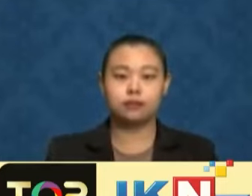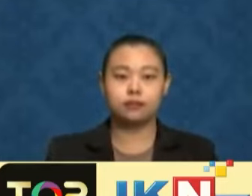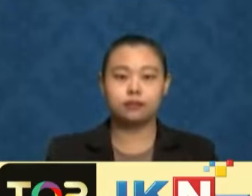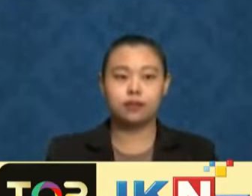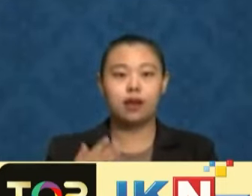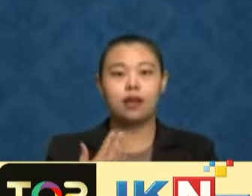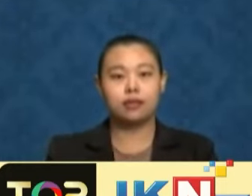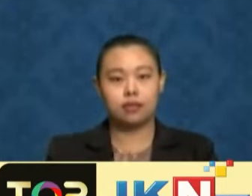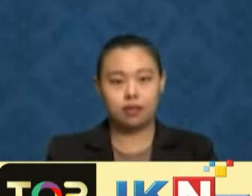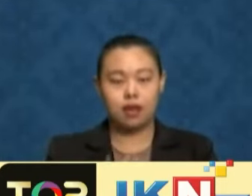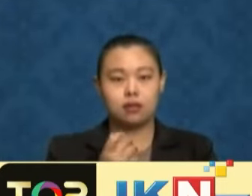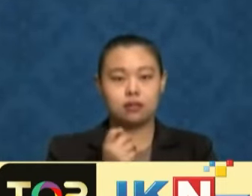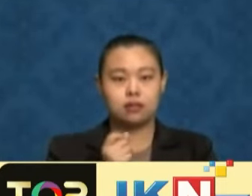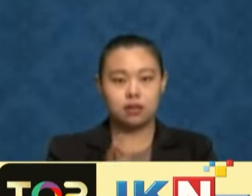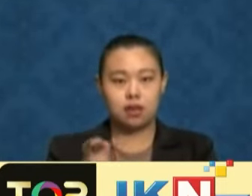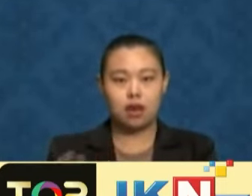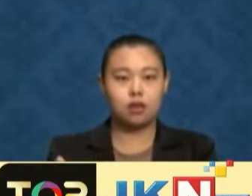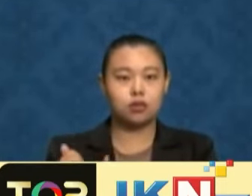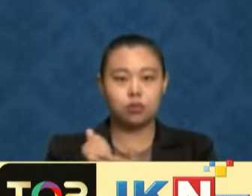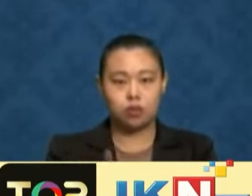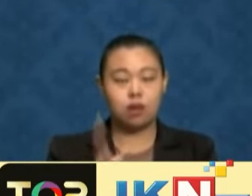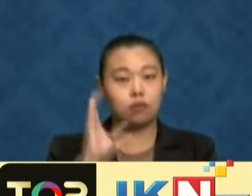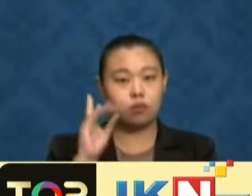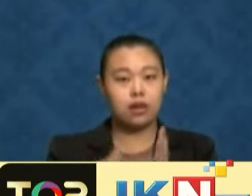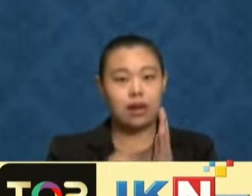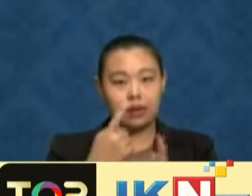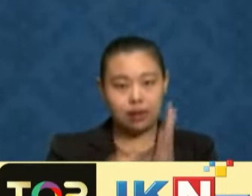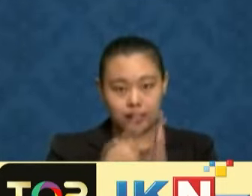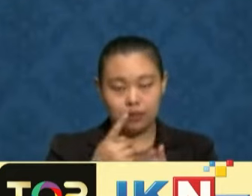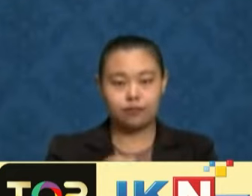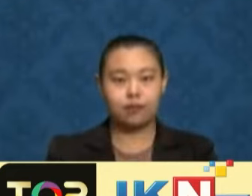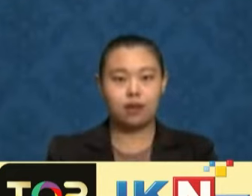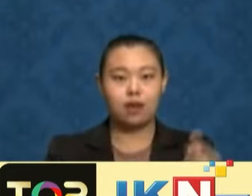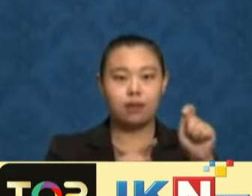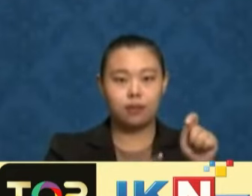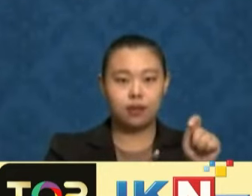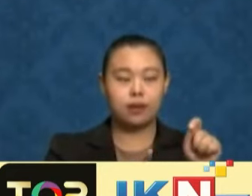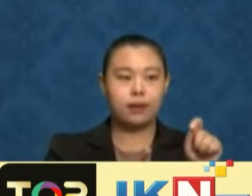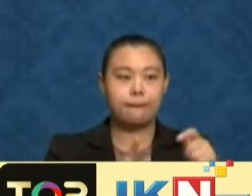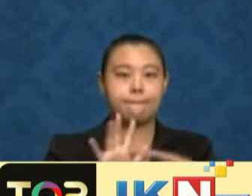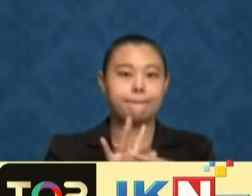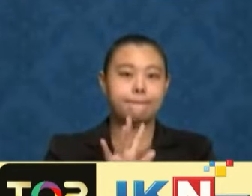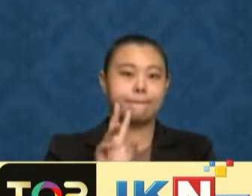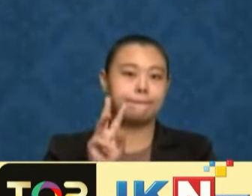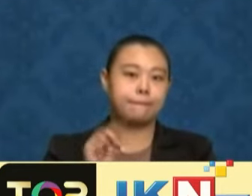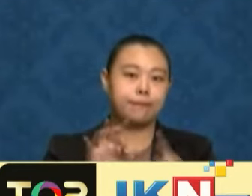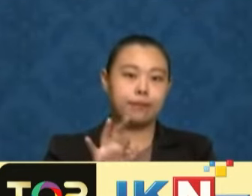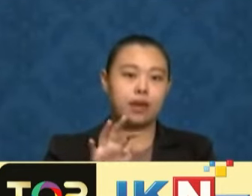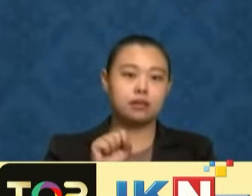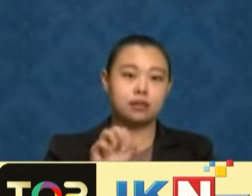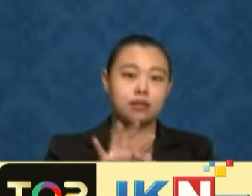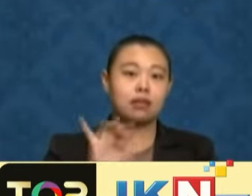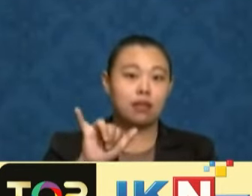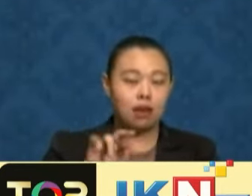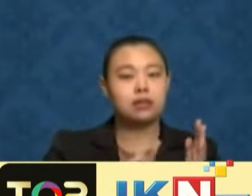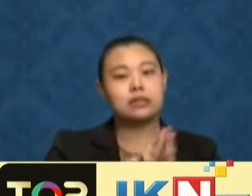จ่ายเงินชดเชยเยียวยาให้กับพี่น้องประสบภัยในส่วนแรกนะคะก็จะอยู่ที่อำเภอแม่สายนะคะจังหวัดเชียงรายก็จะ